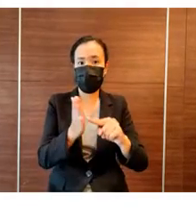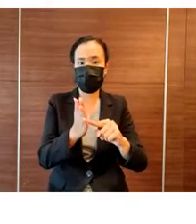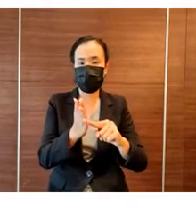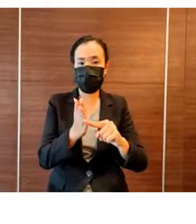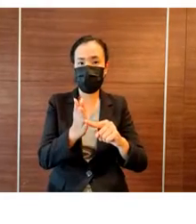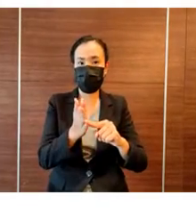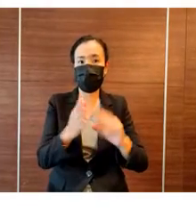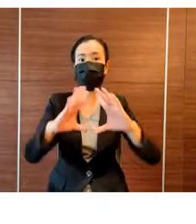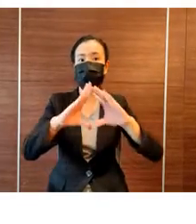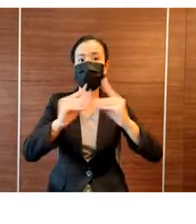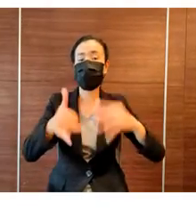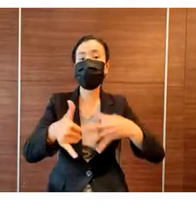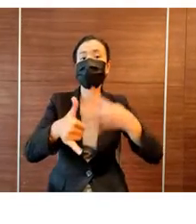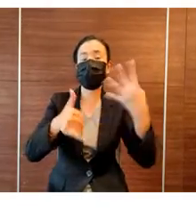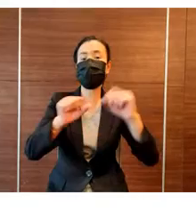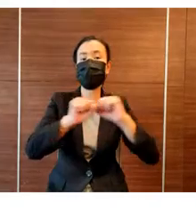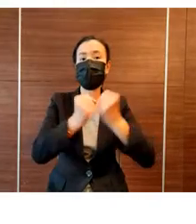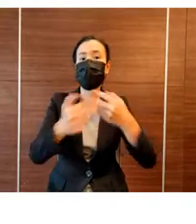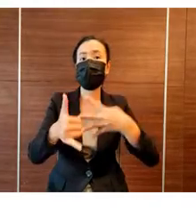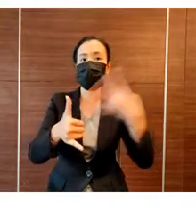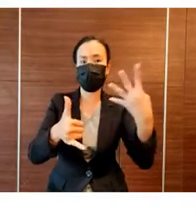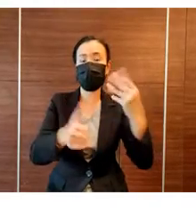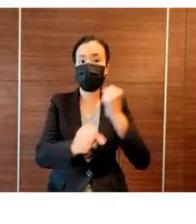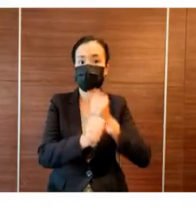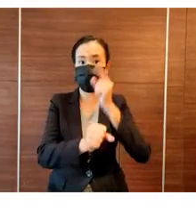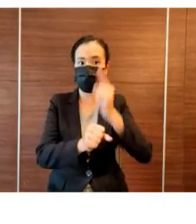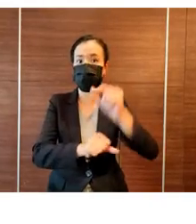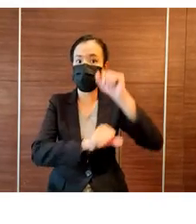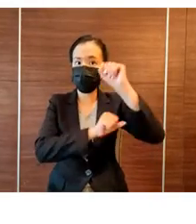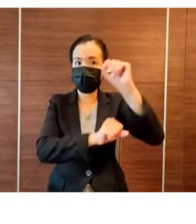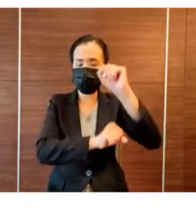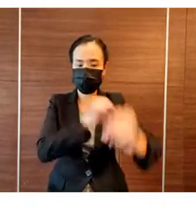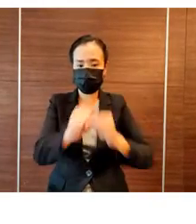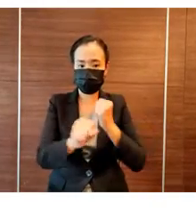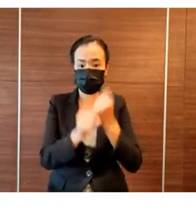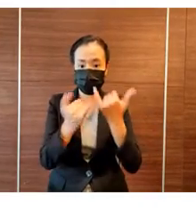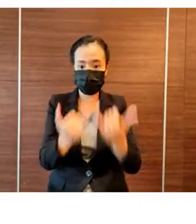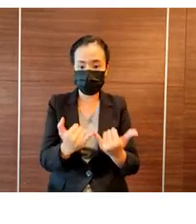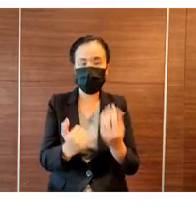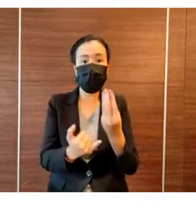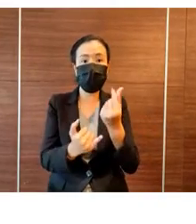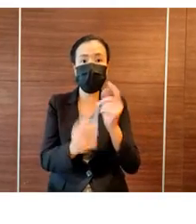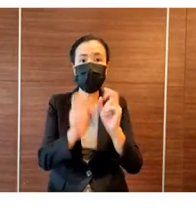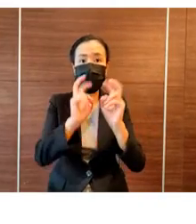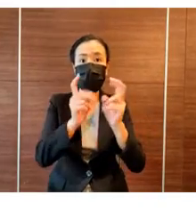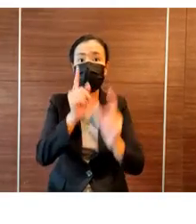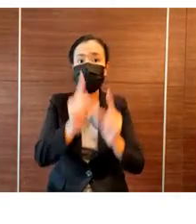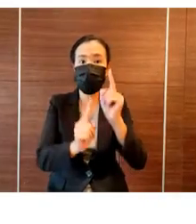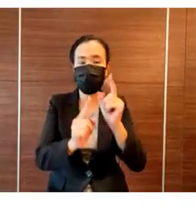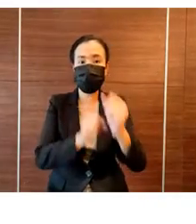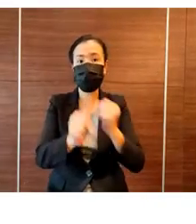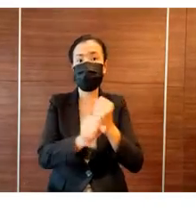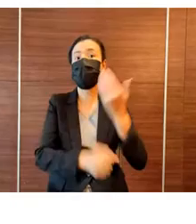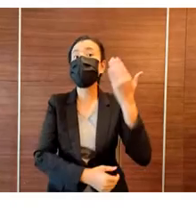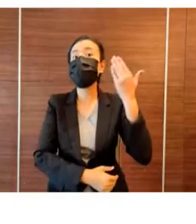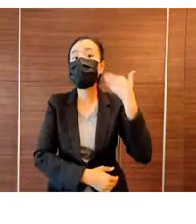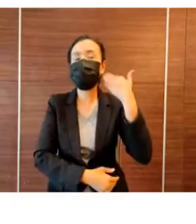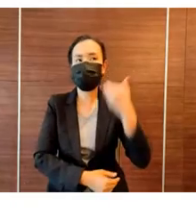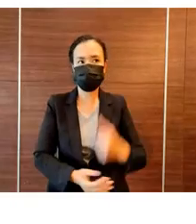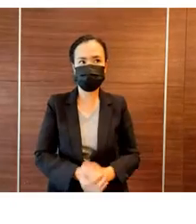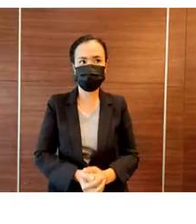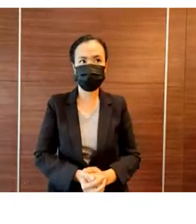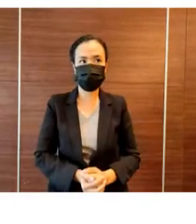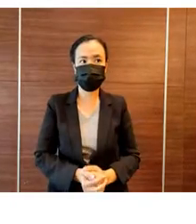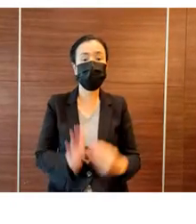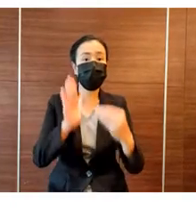าสีลุงจะนิสัยอย่างนี้ถ้าจะทำอะไรจริงจะประกาศรับว่าปีนี้จะทำเท่าไหร่เป็นตัวชี้วัดปีที่ผ่านมาเริ่ม